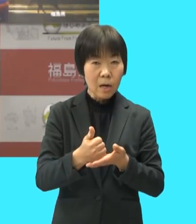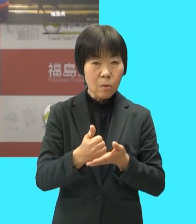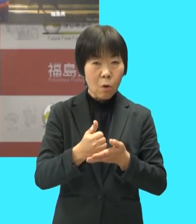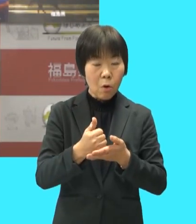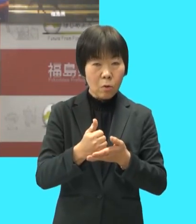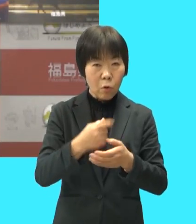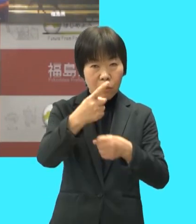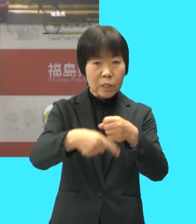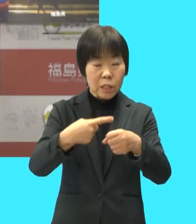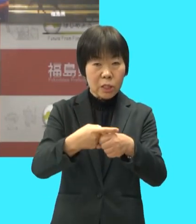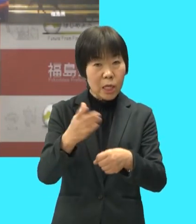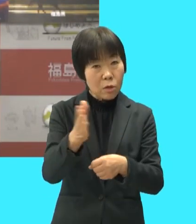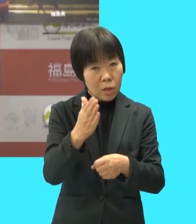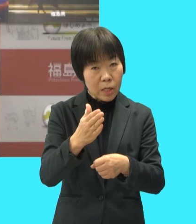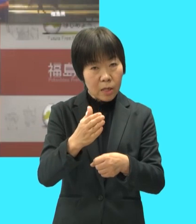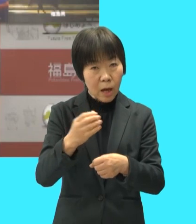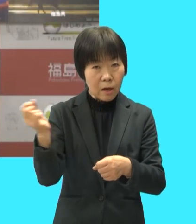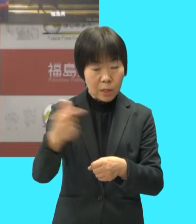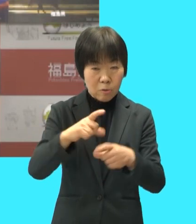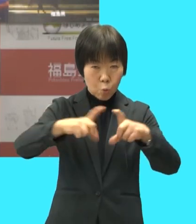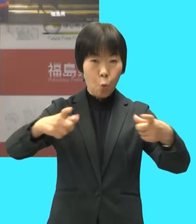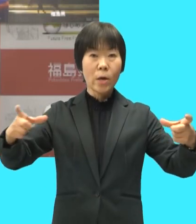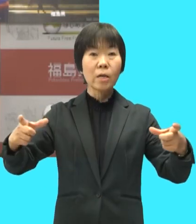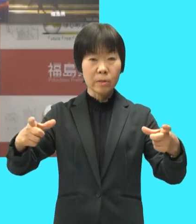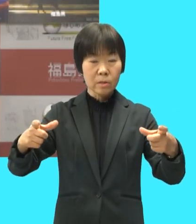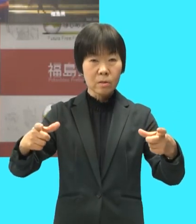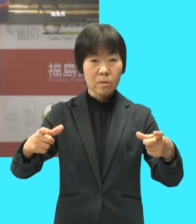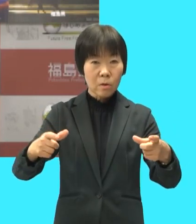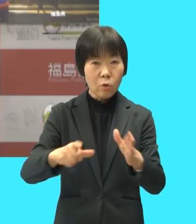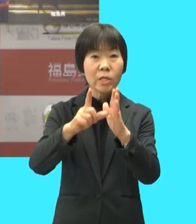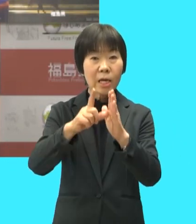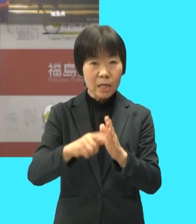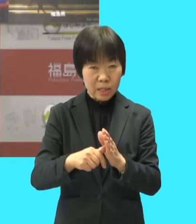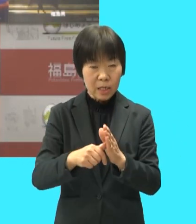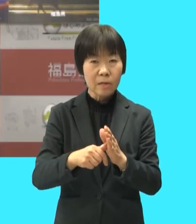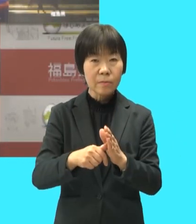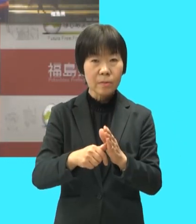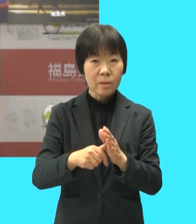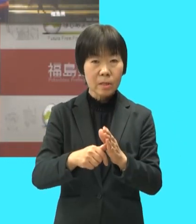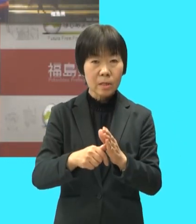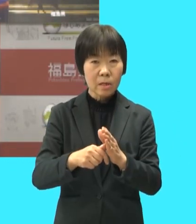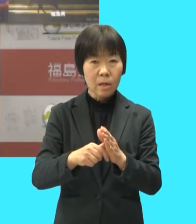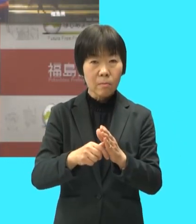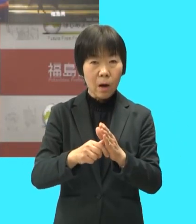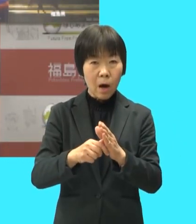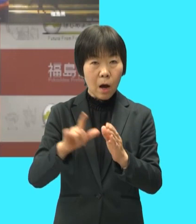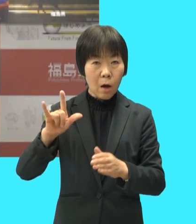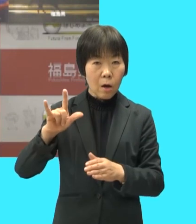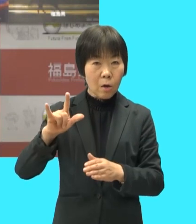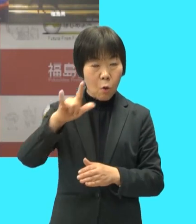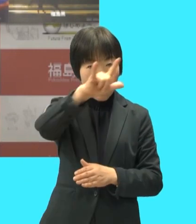年弱で加速度的に増えています。やはりこの機を捉えて、また関係の航空関係